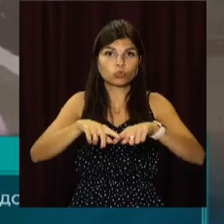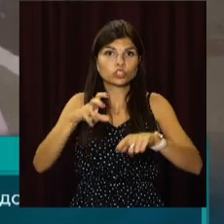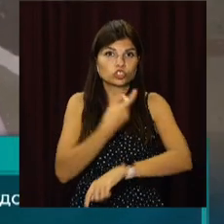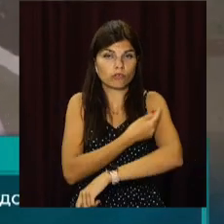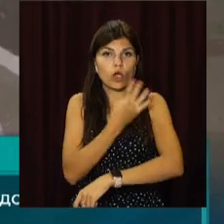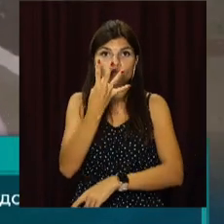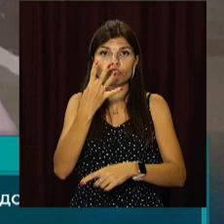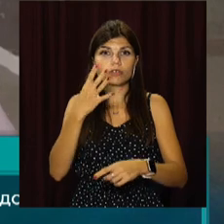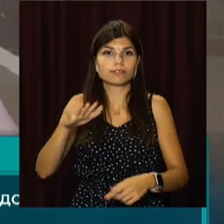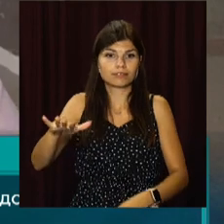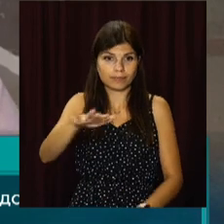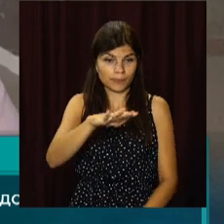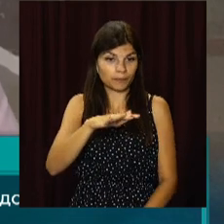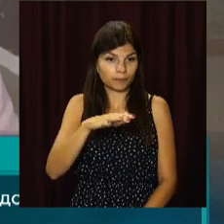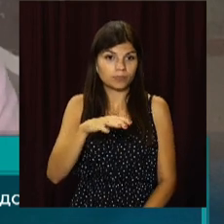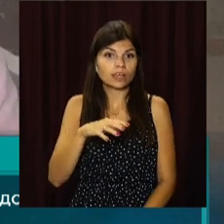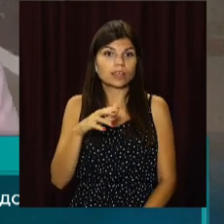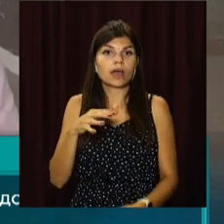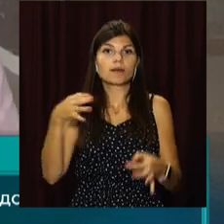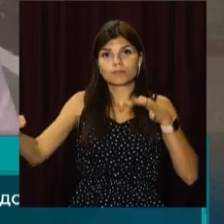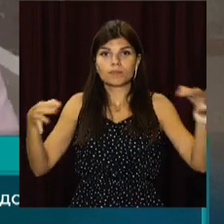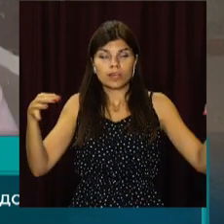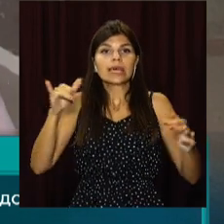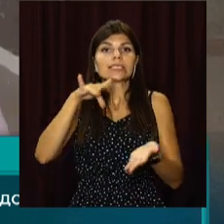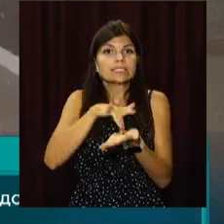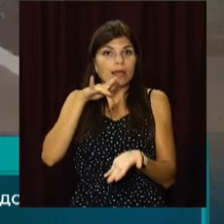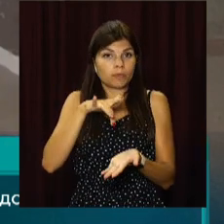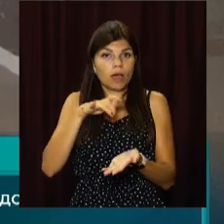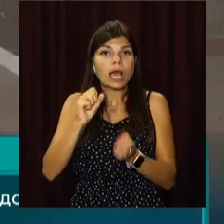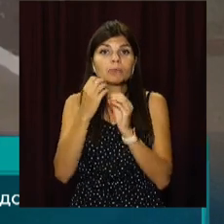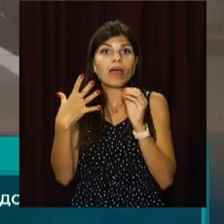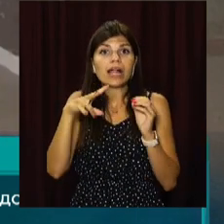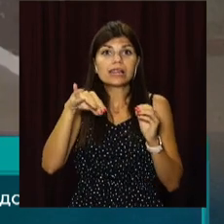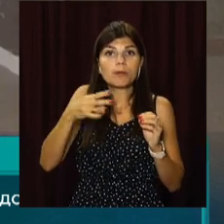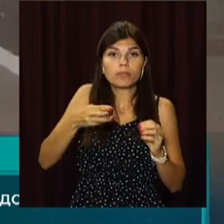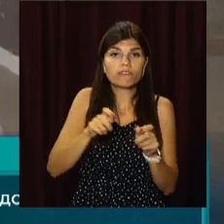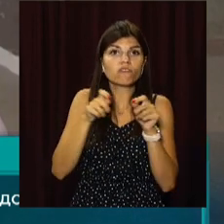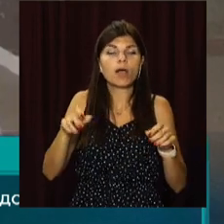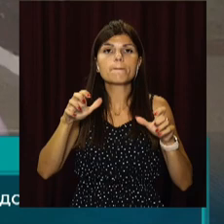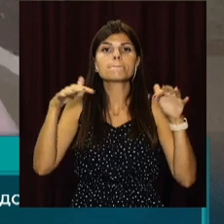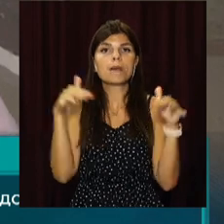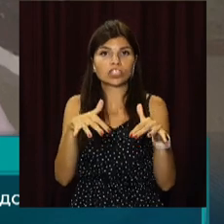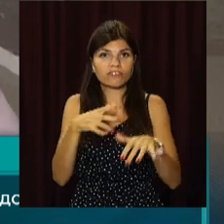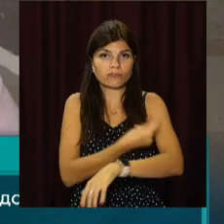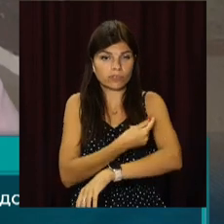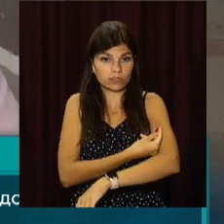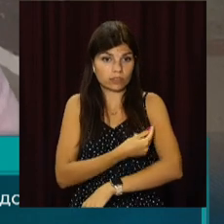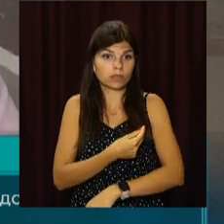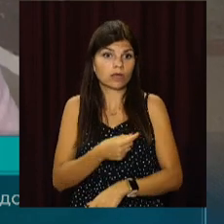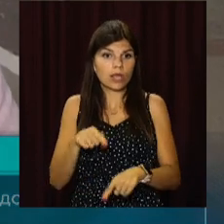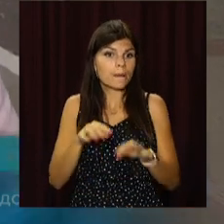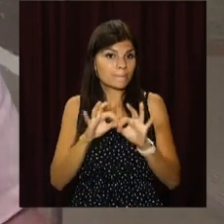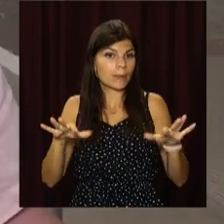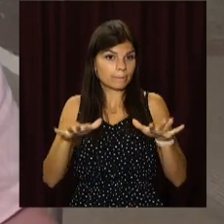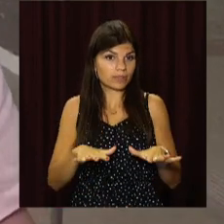в 4 амбулаторіях, на окраїнах міста і центрі міста. А з 15 липня відкрили центр масової вакцинації в цьому